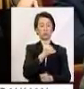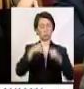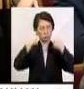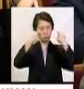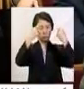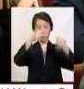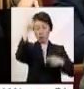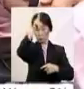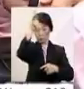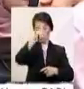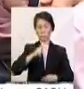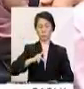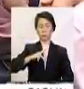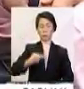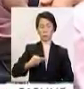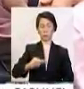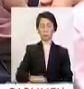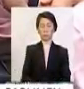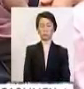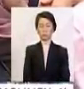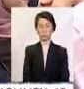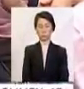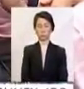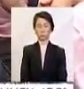kejayaan kerajaan PH.